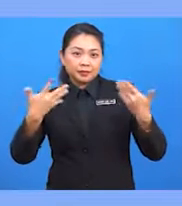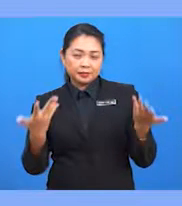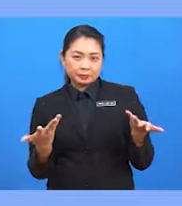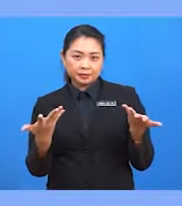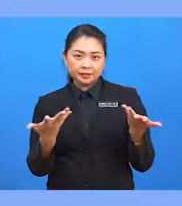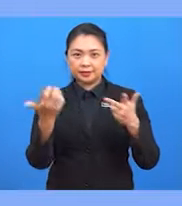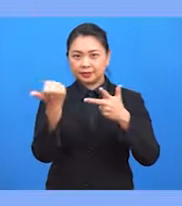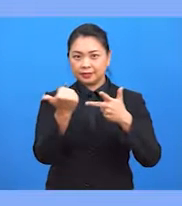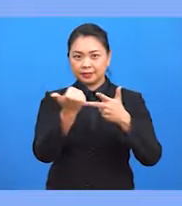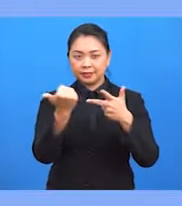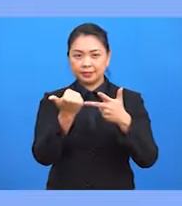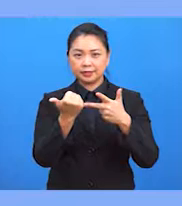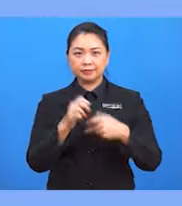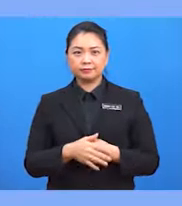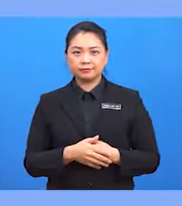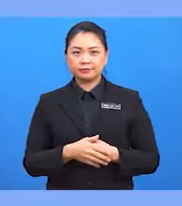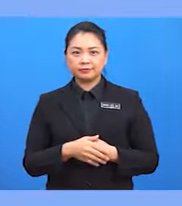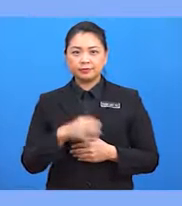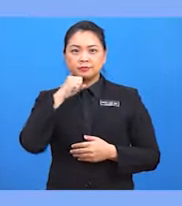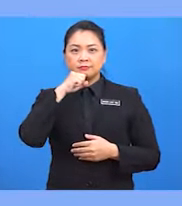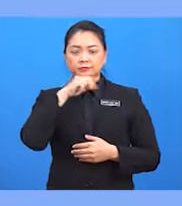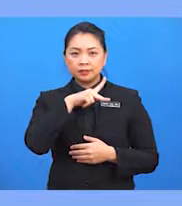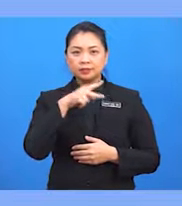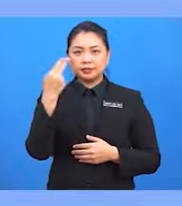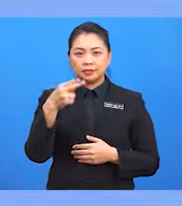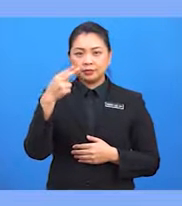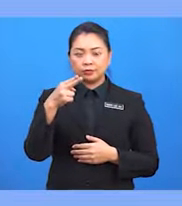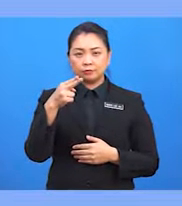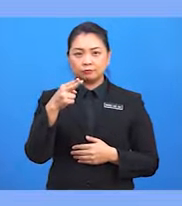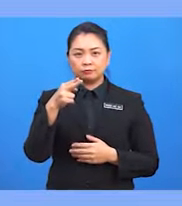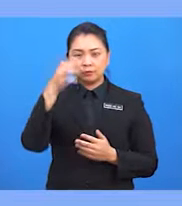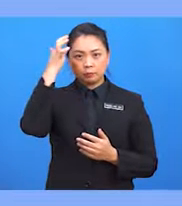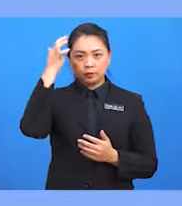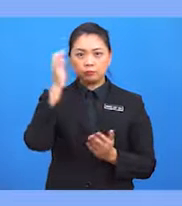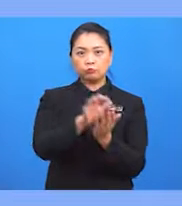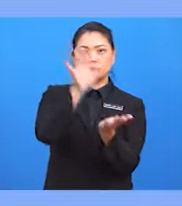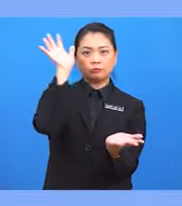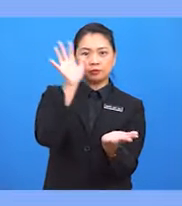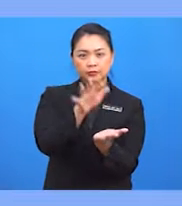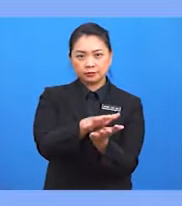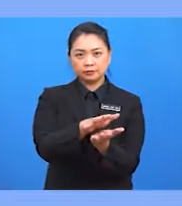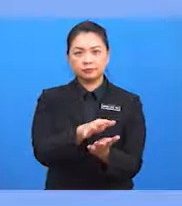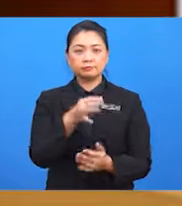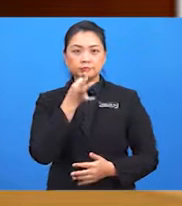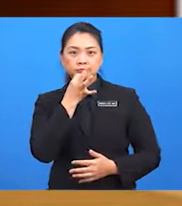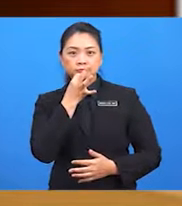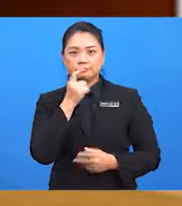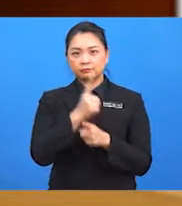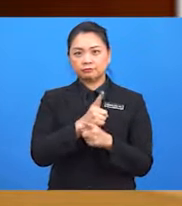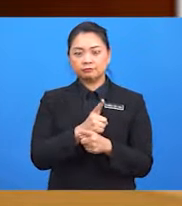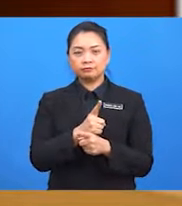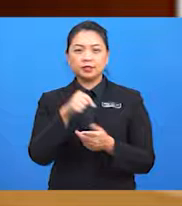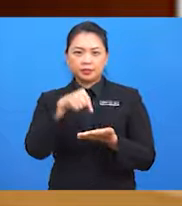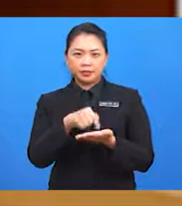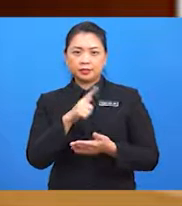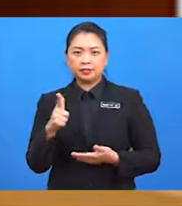dengan situasi tiga? Katak hijau berkepala buaya yang ganas. Pelik kan? Ya,